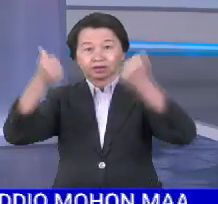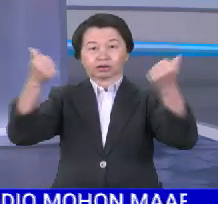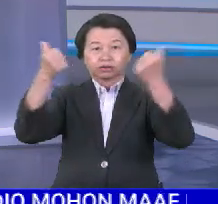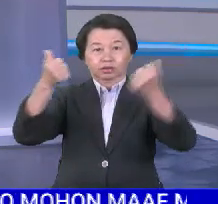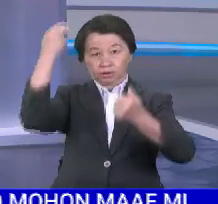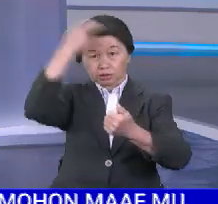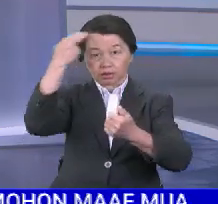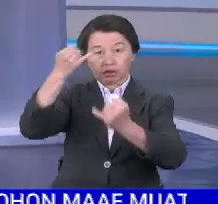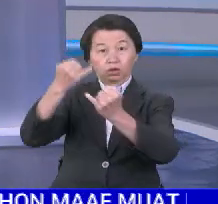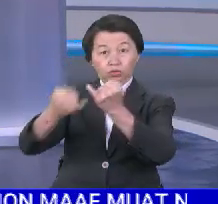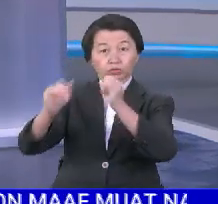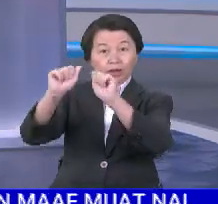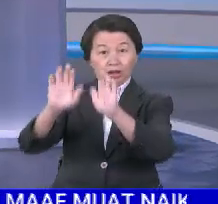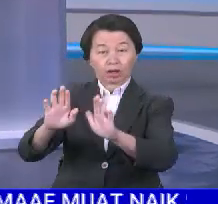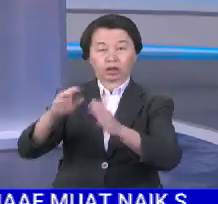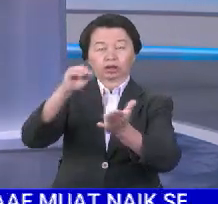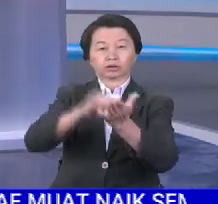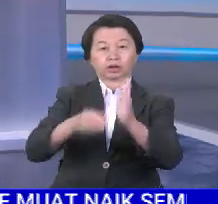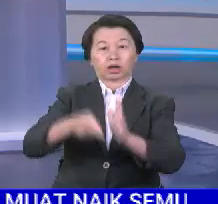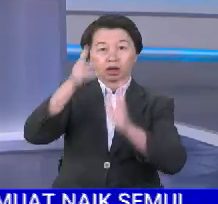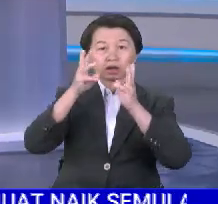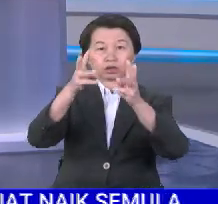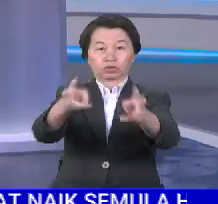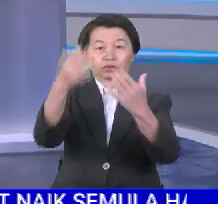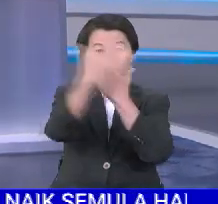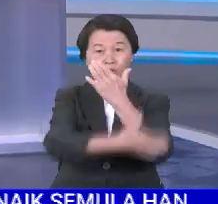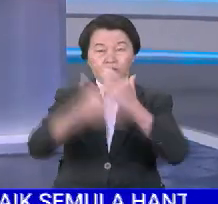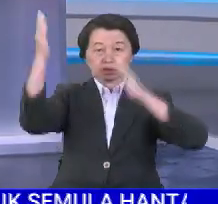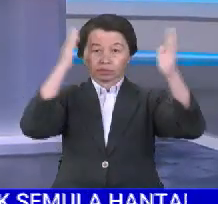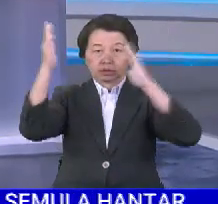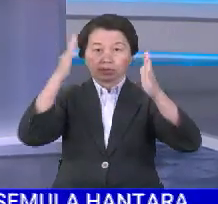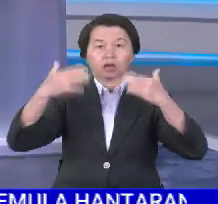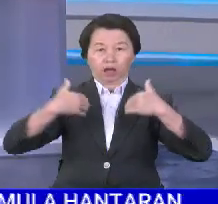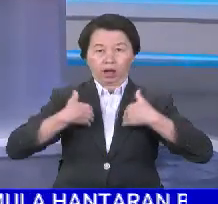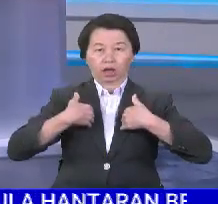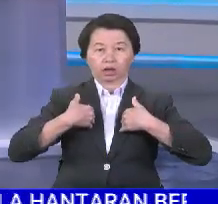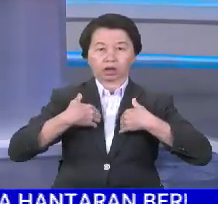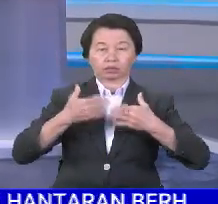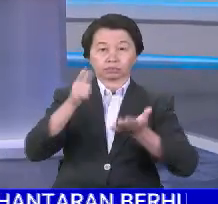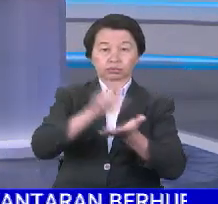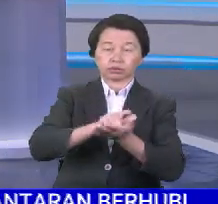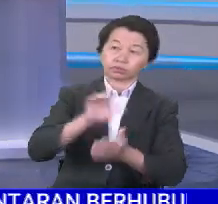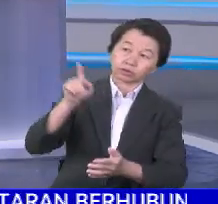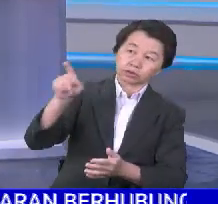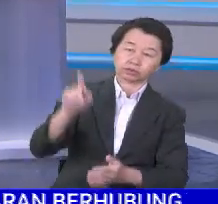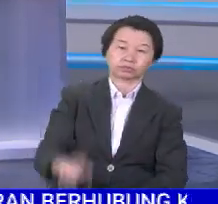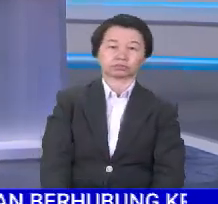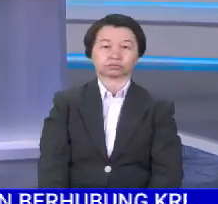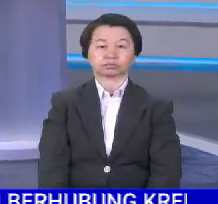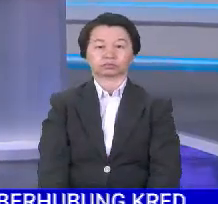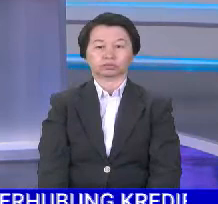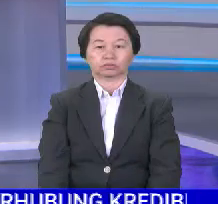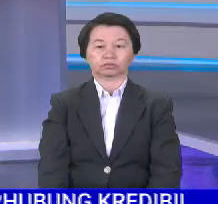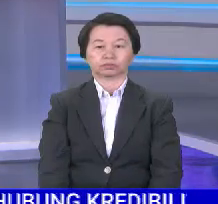Aidiladha hujung minggu ini di Lebuh Raya Utama seluruh negara. Azizi Harun ada perinciannya. Azizi, silakan.